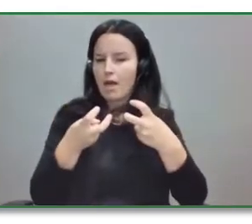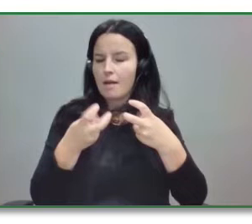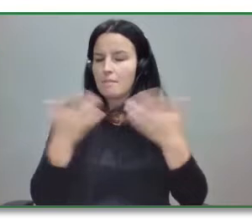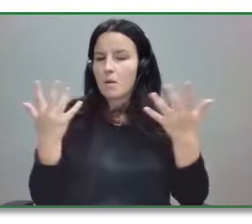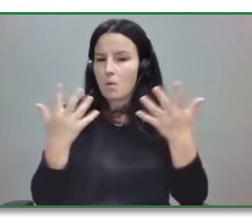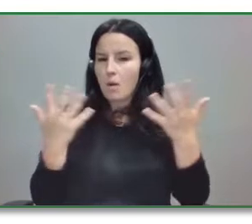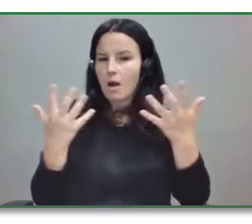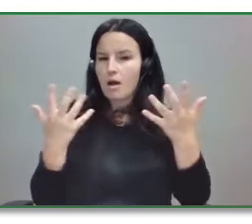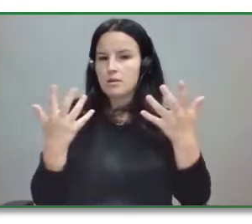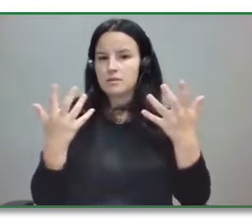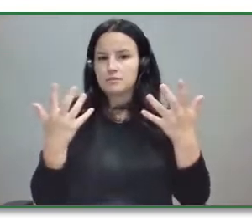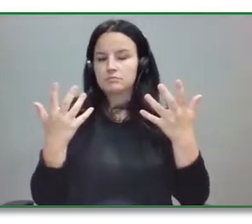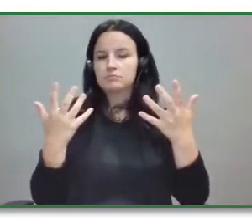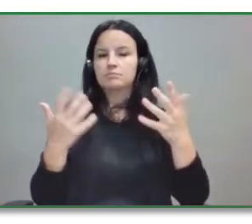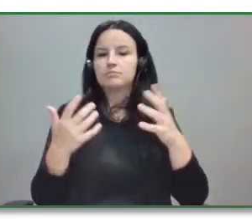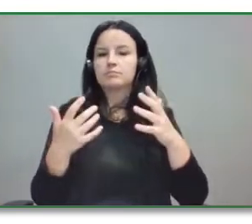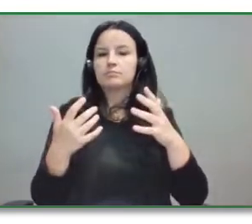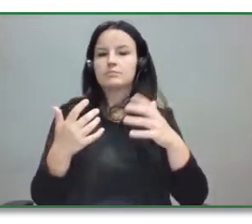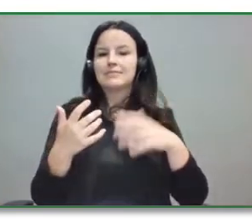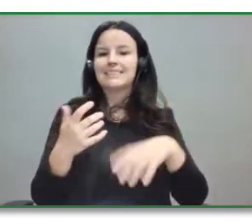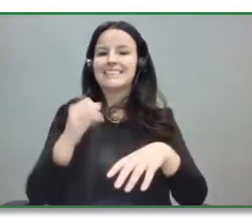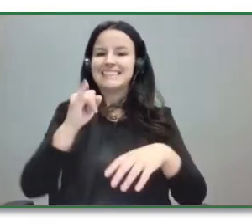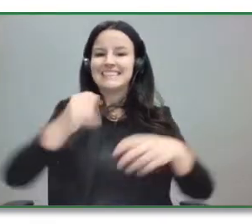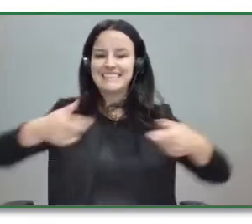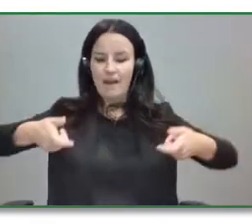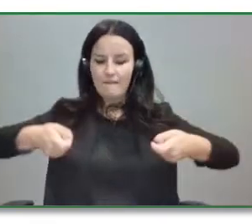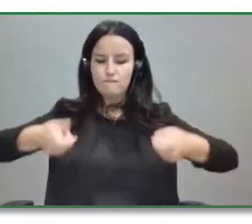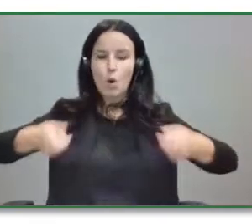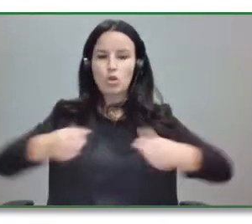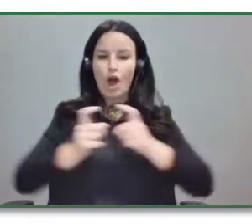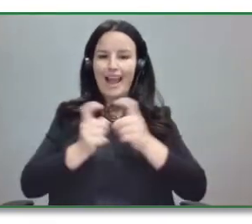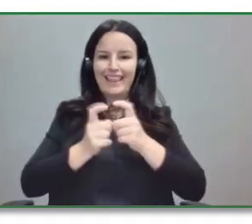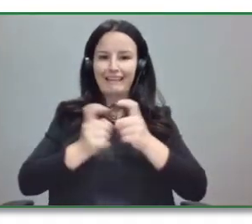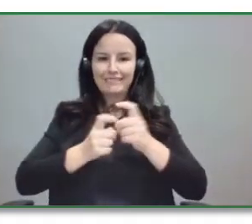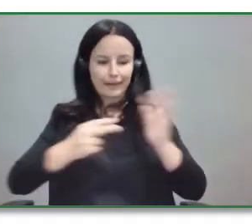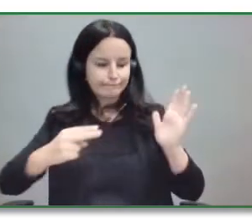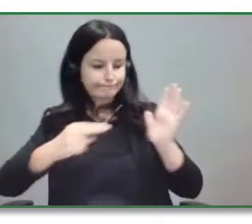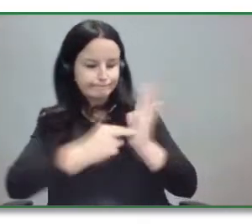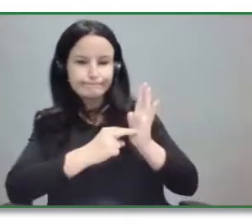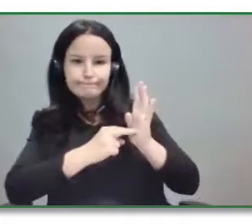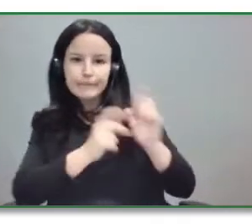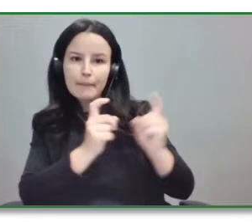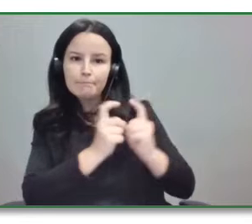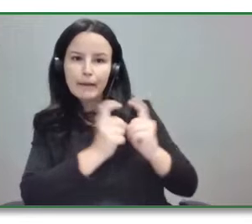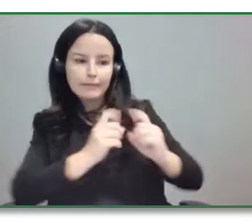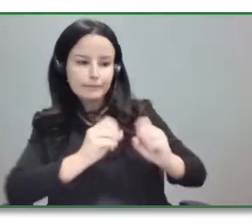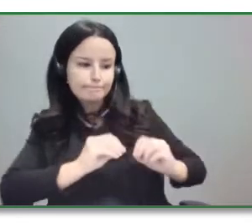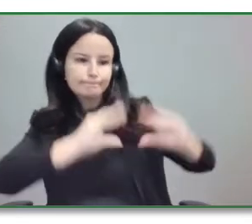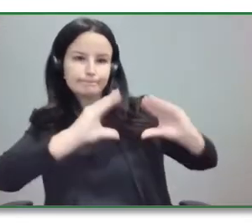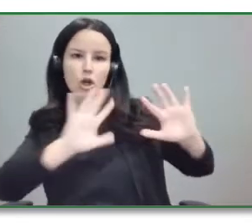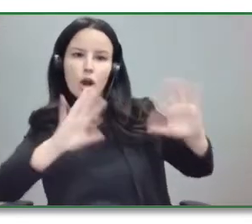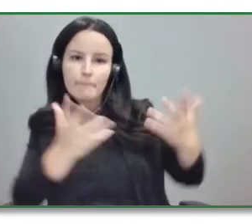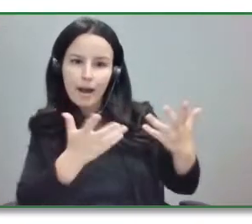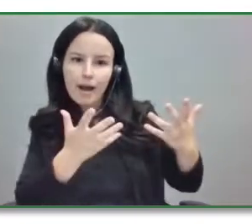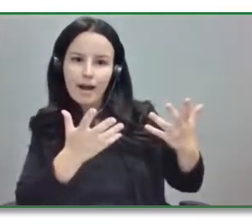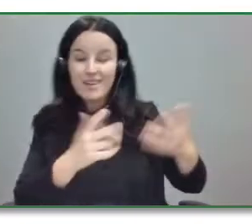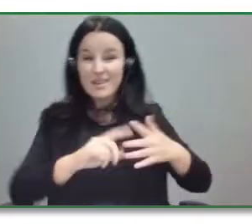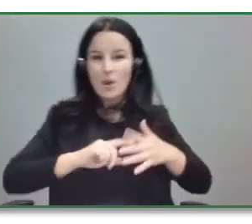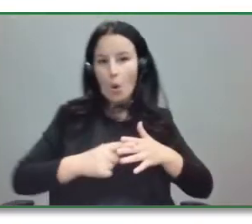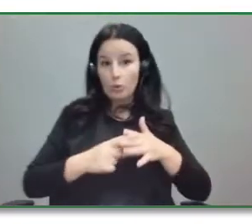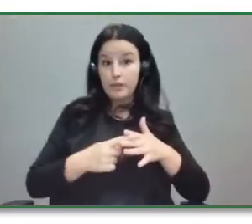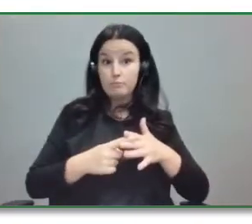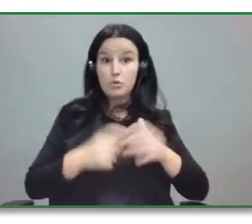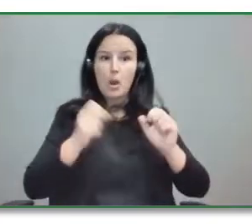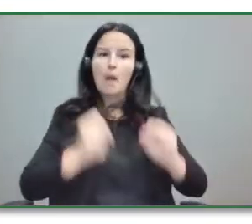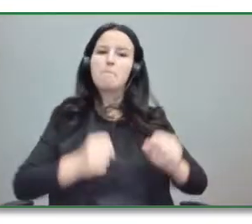comment, par exemple, recharger les fauteuils électriques lors d'un séjour de 3 jours en camping. Au départ, on pouvait utiliser un générateur,